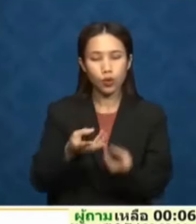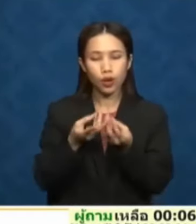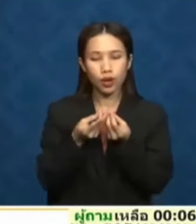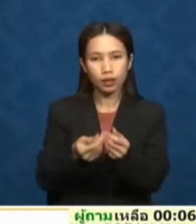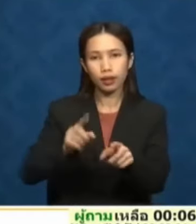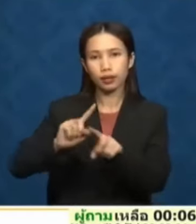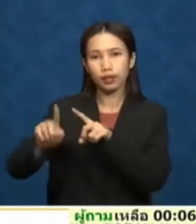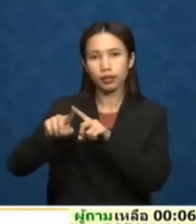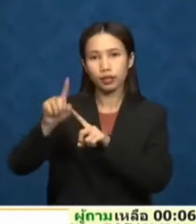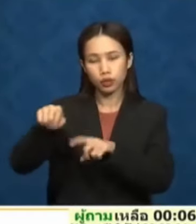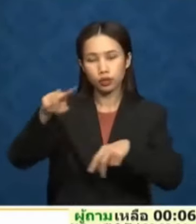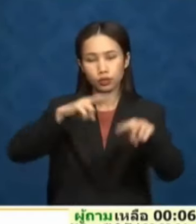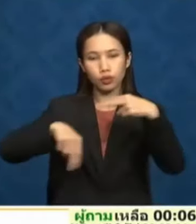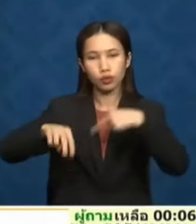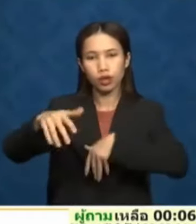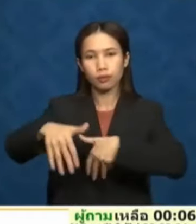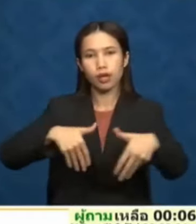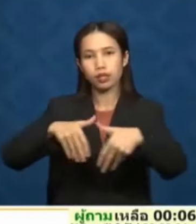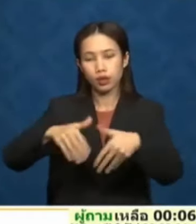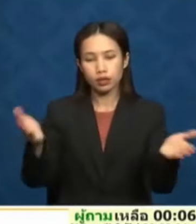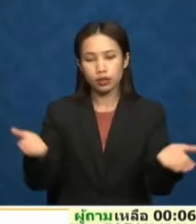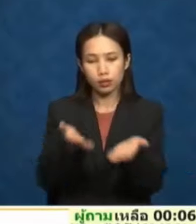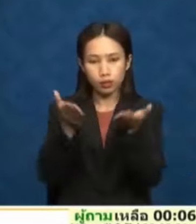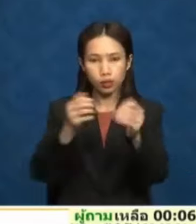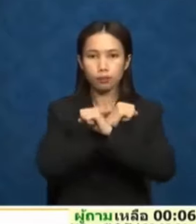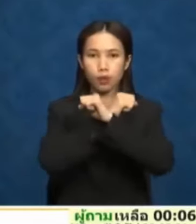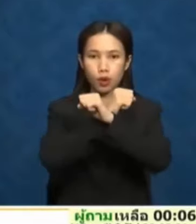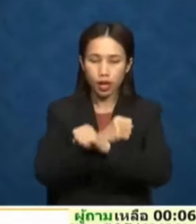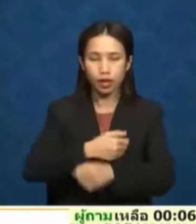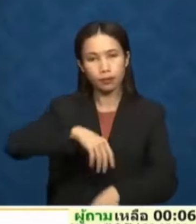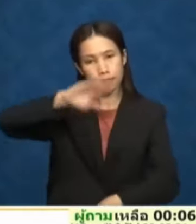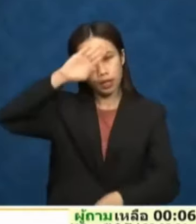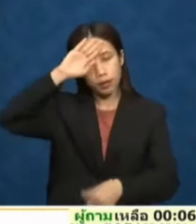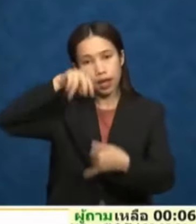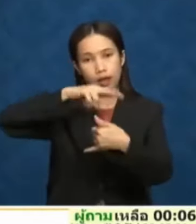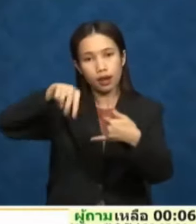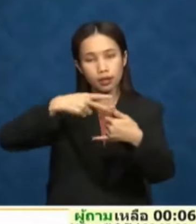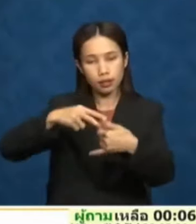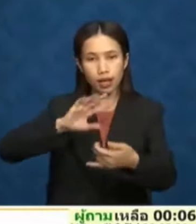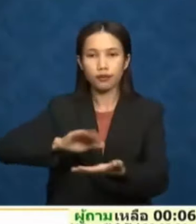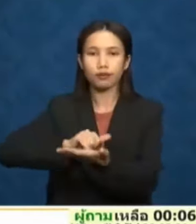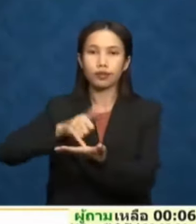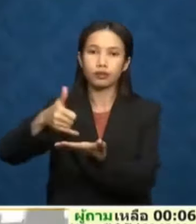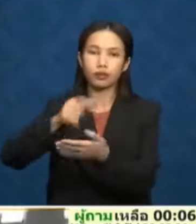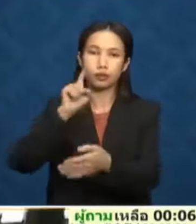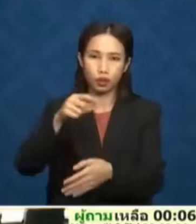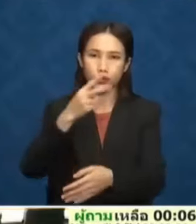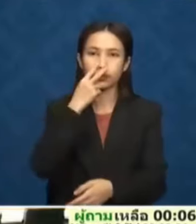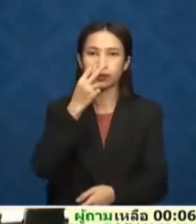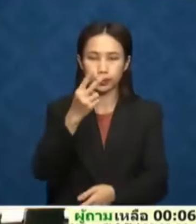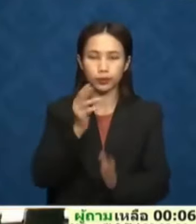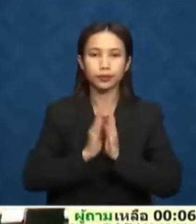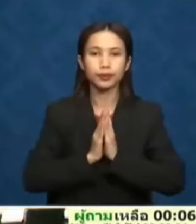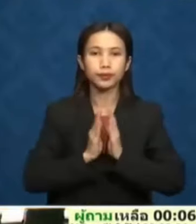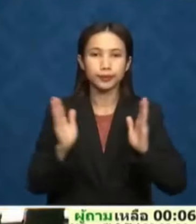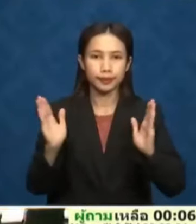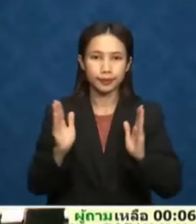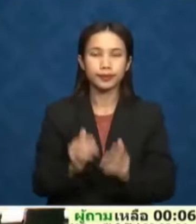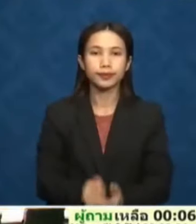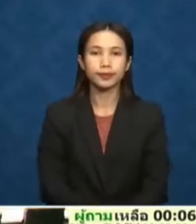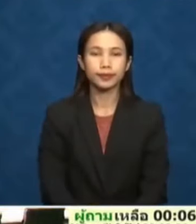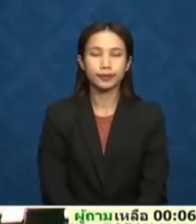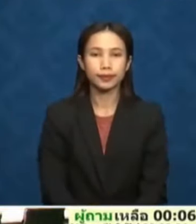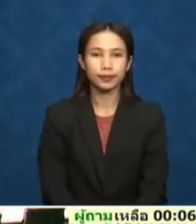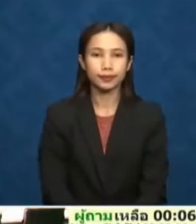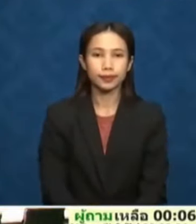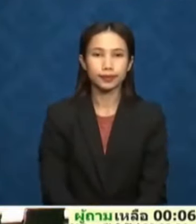มันสามารถดูแลพี่น้องประชาชนทั้งส่งเสริมป้องกันรักษาพยาบาลและฟื้นฟูสภาพได้ขอบพระคุณครับขอบคุณครับเชิญท่านผู้ถาม